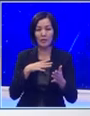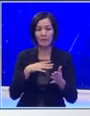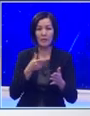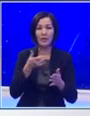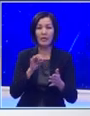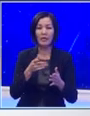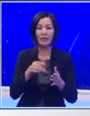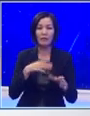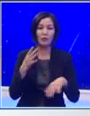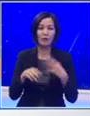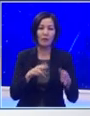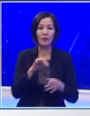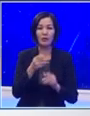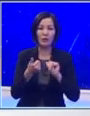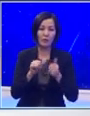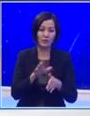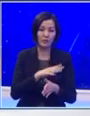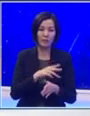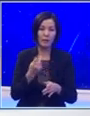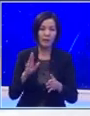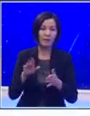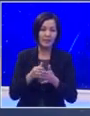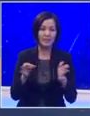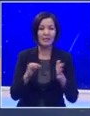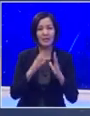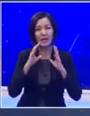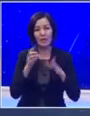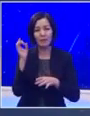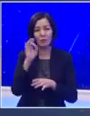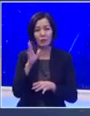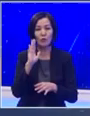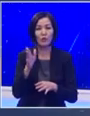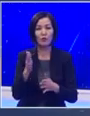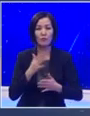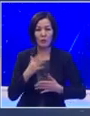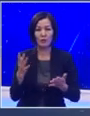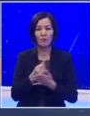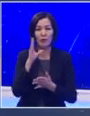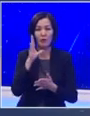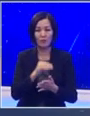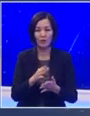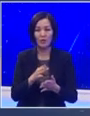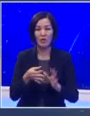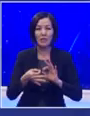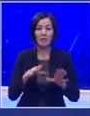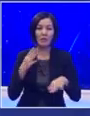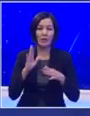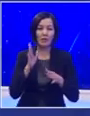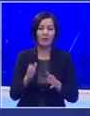айналыстым. Одан кейін панкратионға ауыстым. Басты мақсатым әлем чемпионы атану. Ол менің қолымнан келеді. Сол үшін тынбай дайындалатын